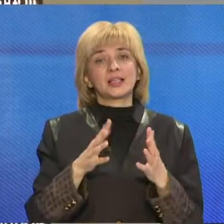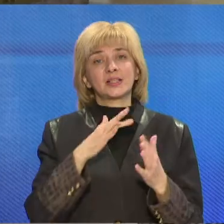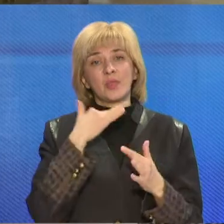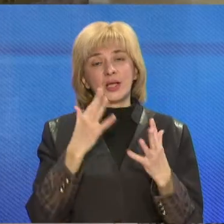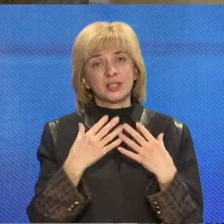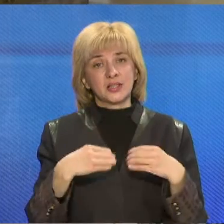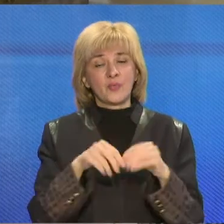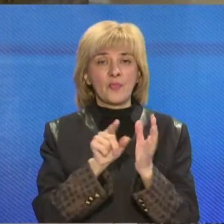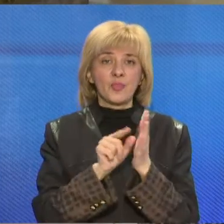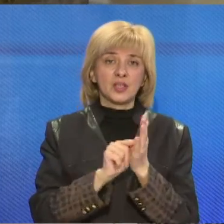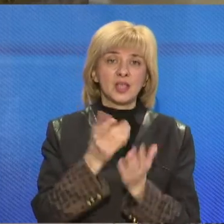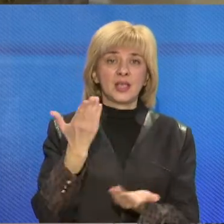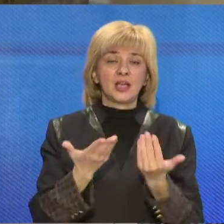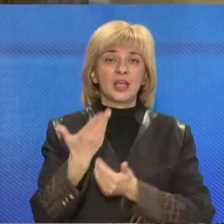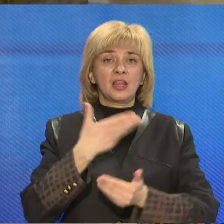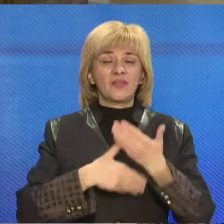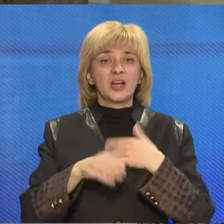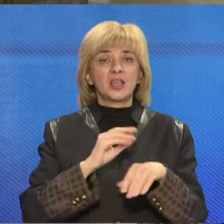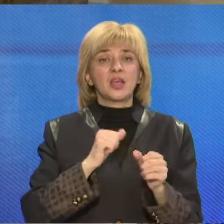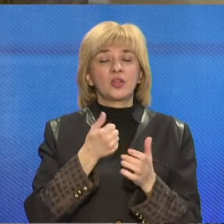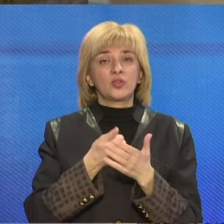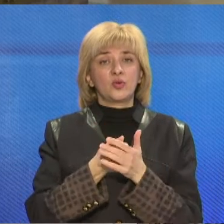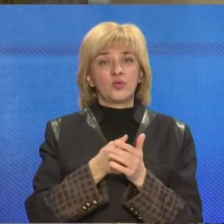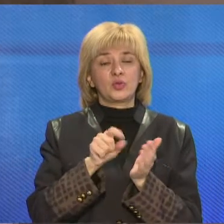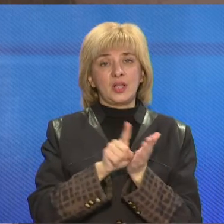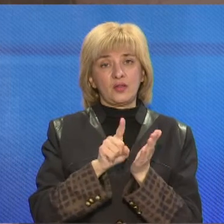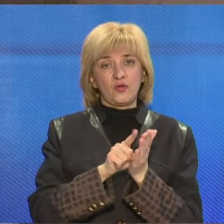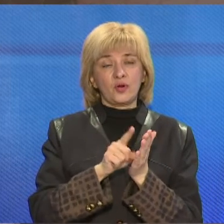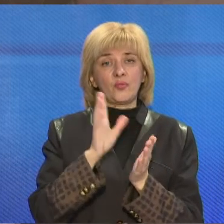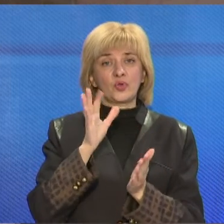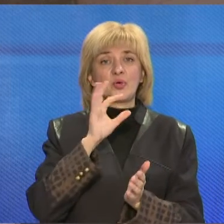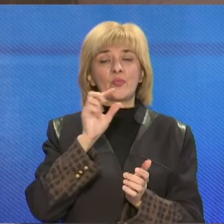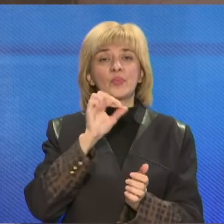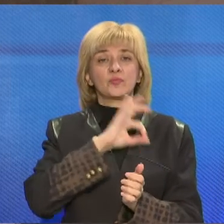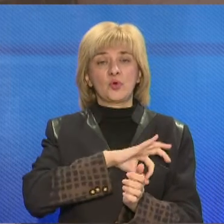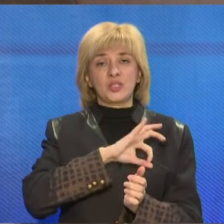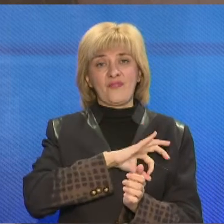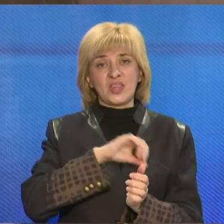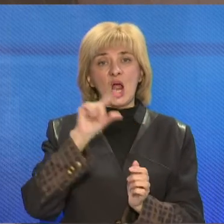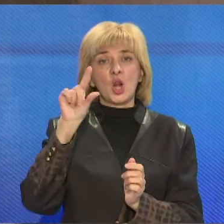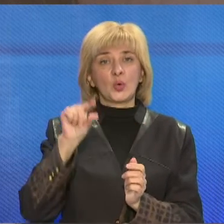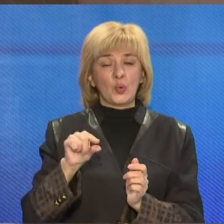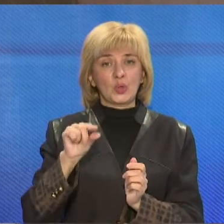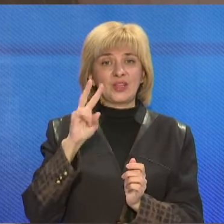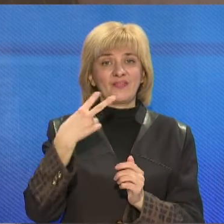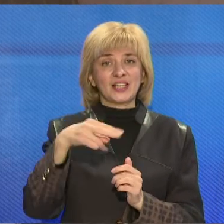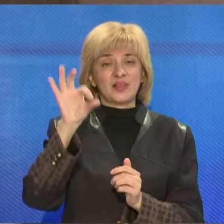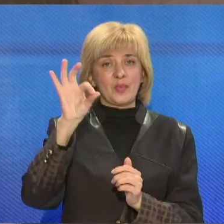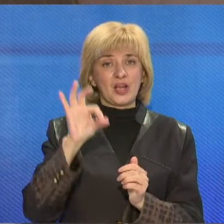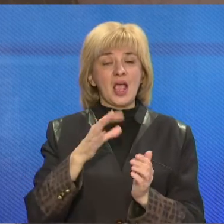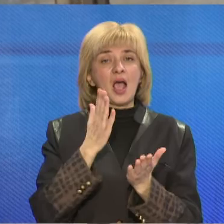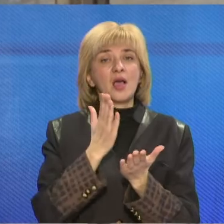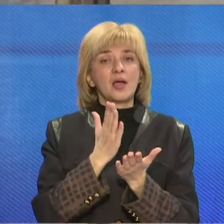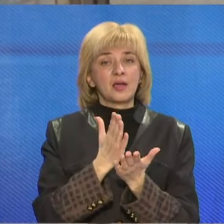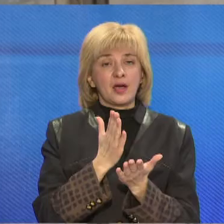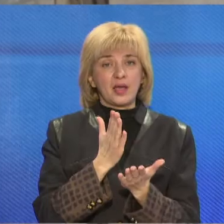узрост, група інвалідності, до ставки одного податку буде примінена льгота 20%, а при наявності одночасово двох